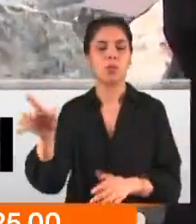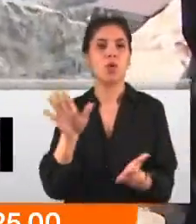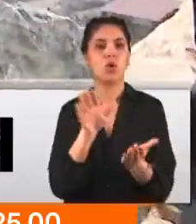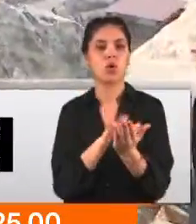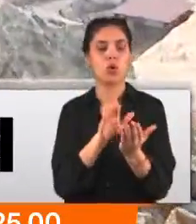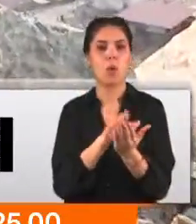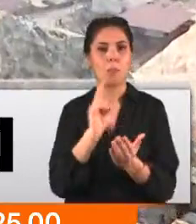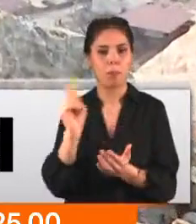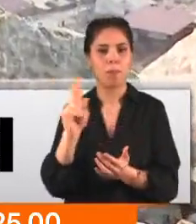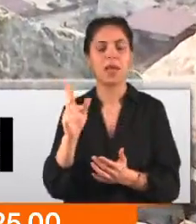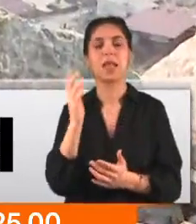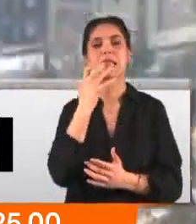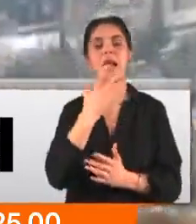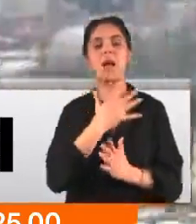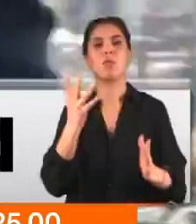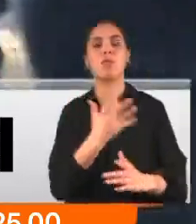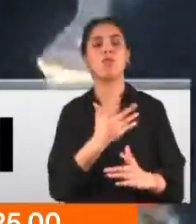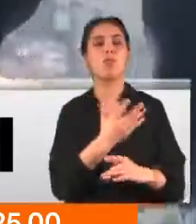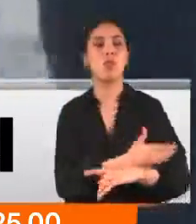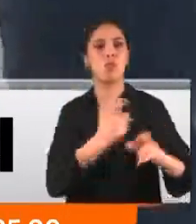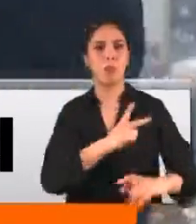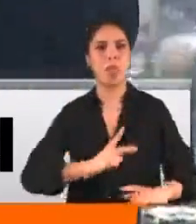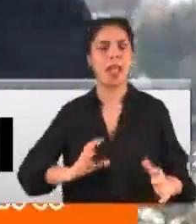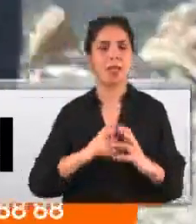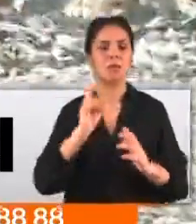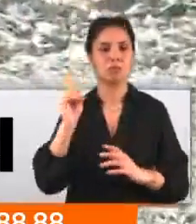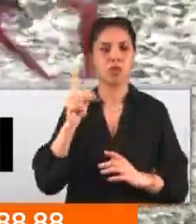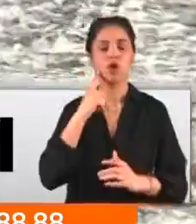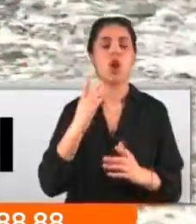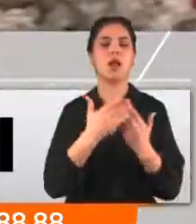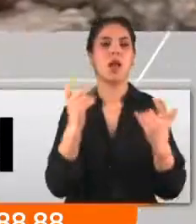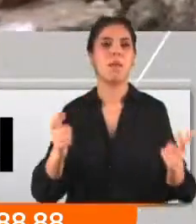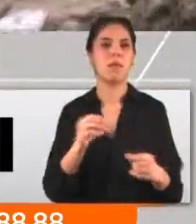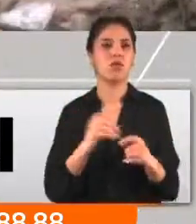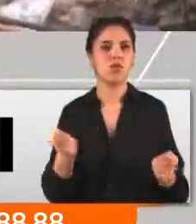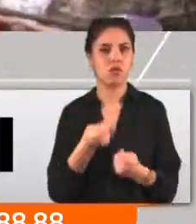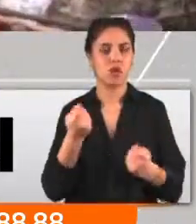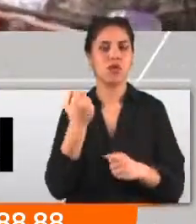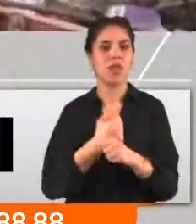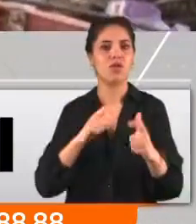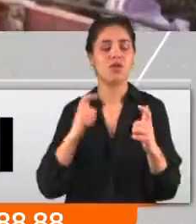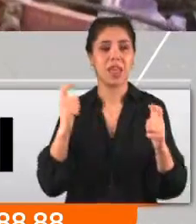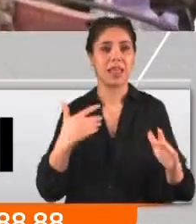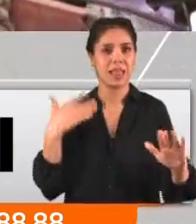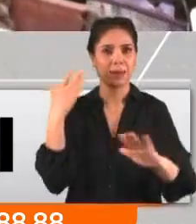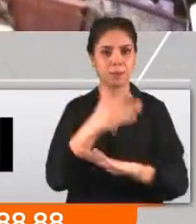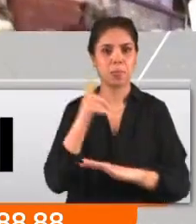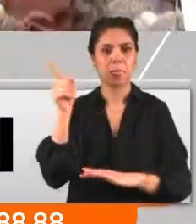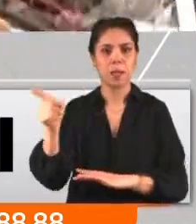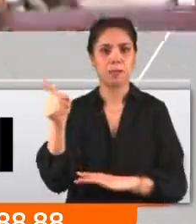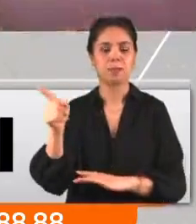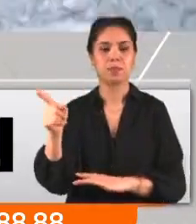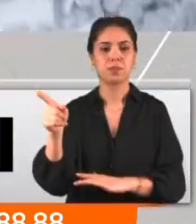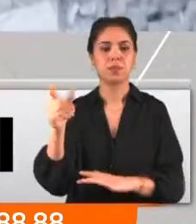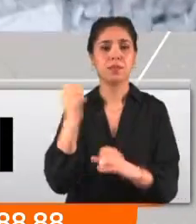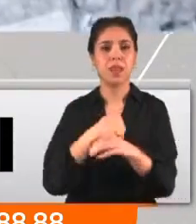Sakarya Büyükşehir Belediyesi ekibinin üyesi olarak Kahramanmaraş'ta görev yaptı. Hemen enkaz alanına çıktık. Onun